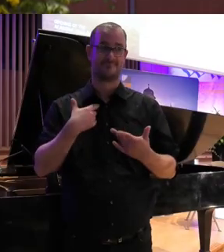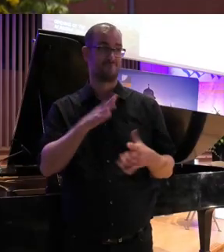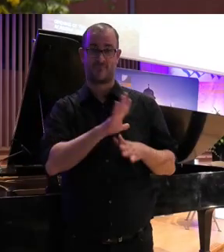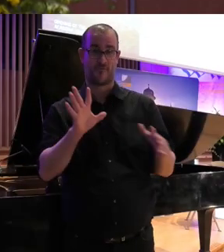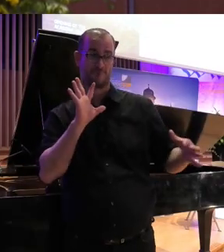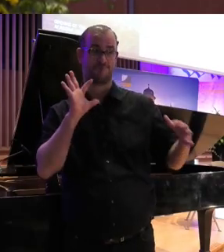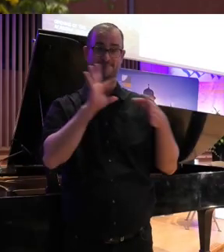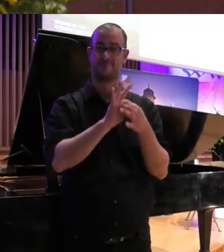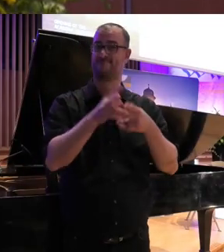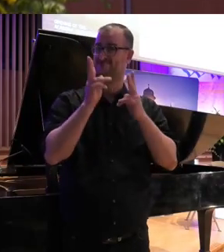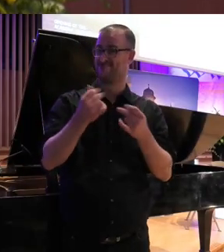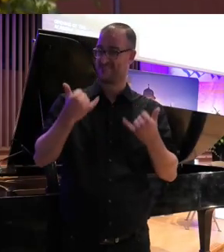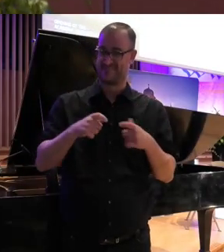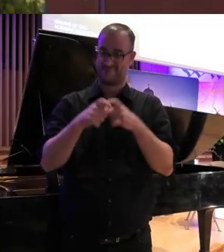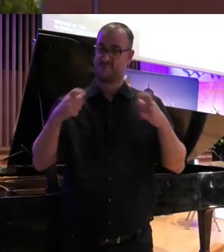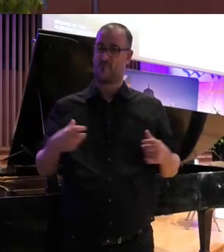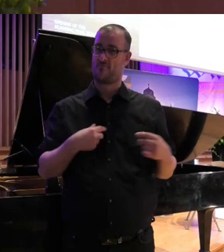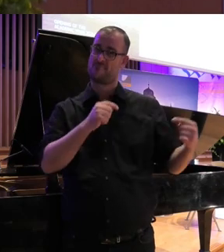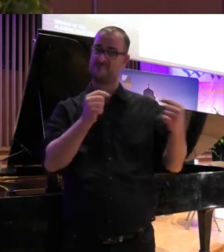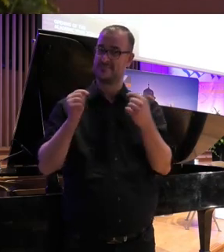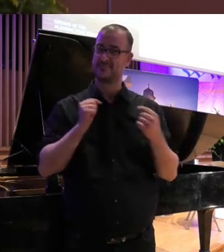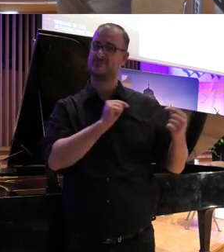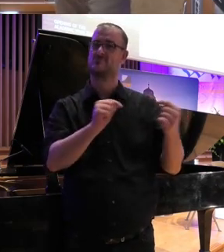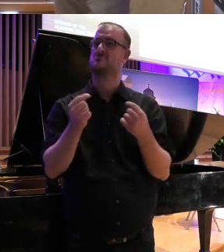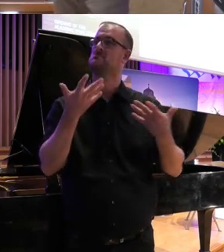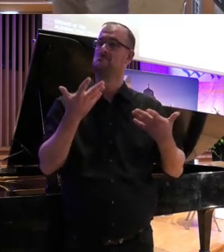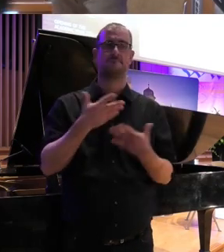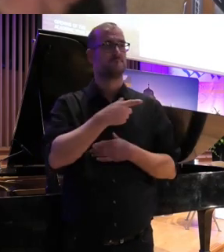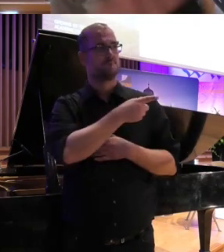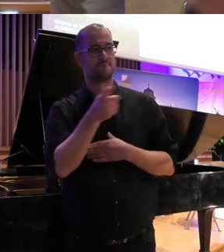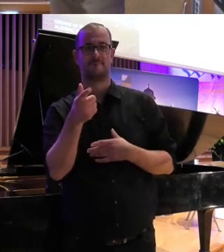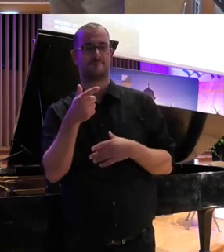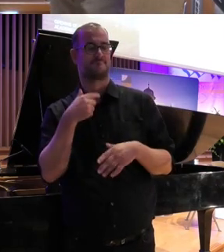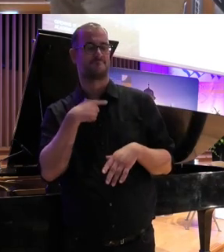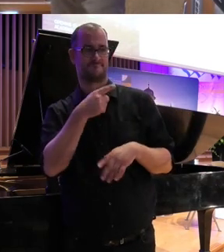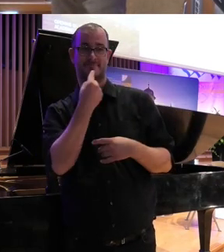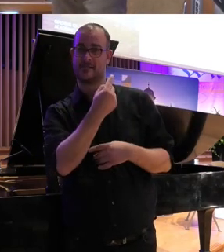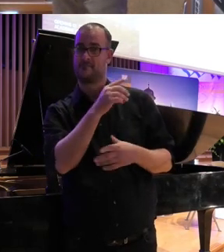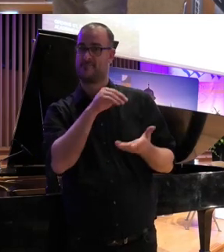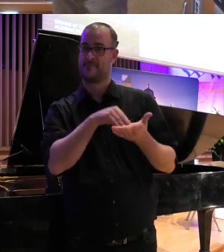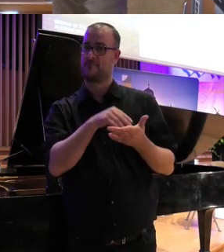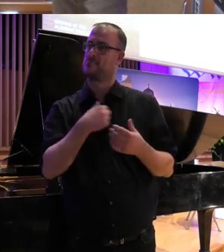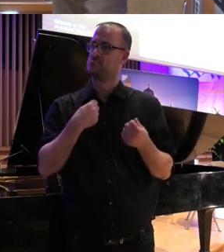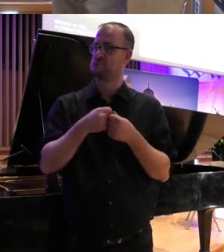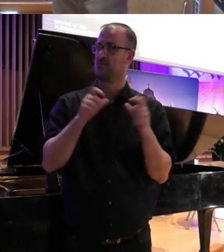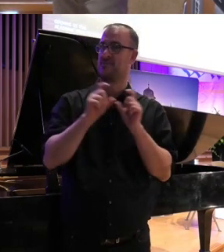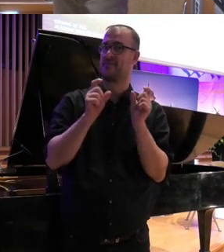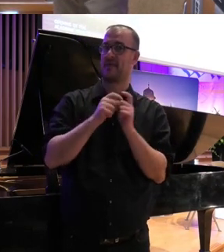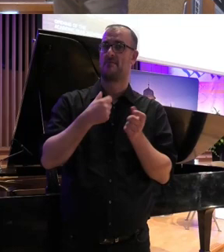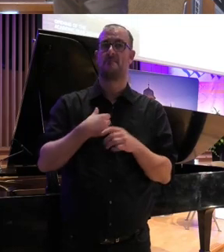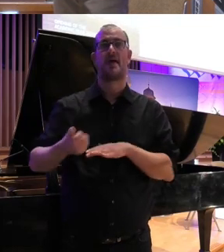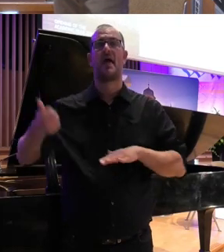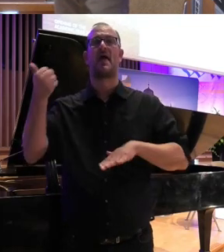Wir kommen jetzt zu einer Podiumsdiskussion, bei der wir unter anderem mit ihm, Professor Dr. Stratmann, zum spannenden Thema Exzellenz